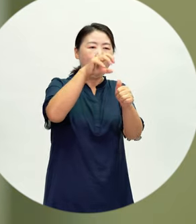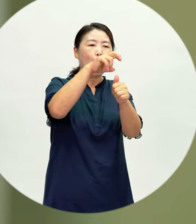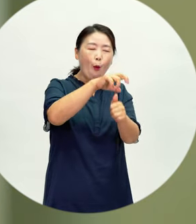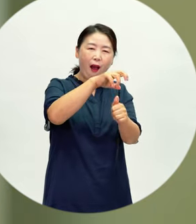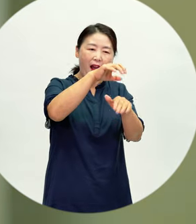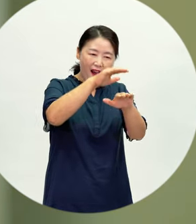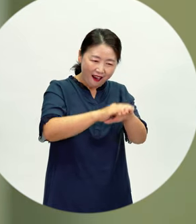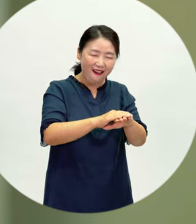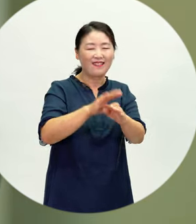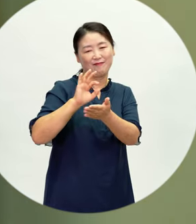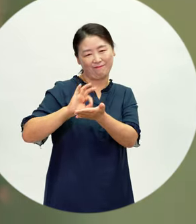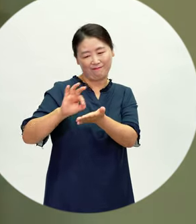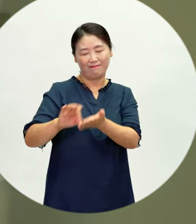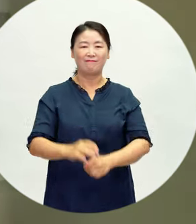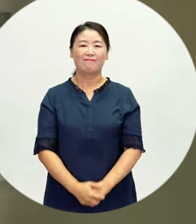사용하고 있다고 합니다.